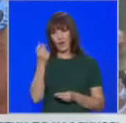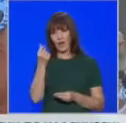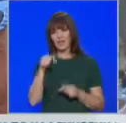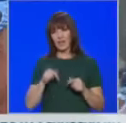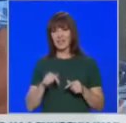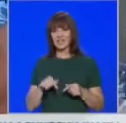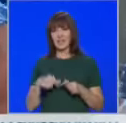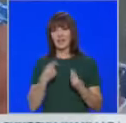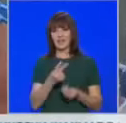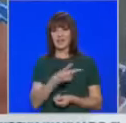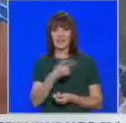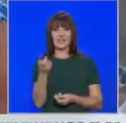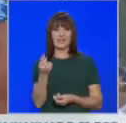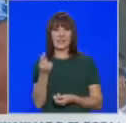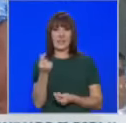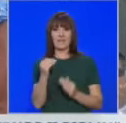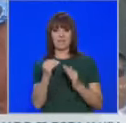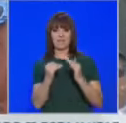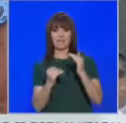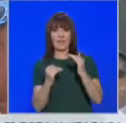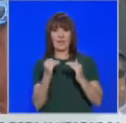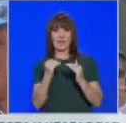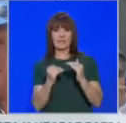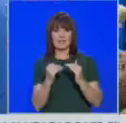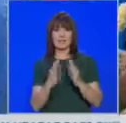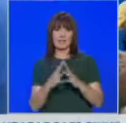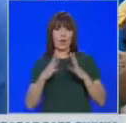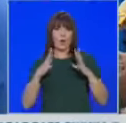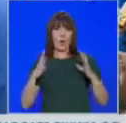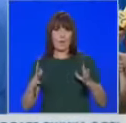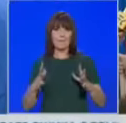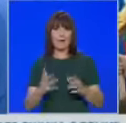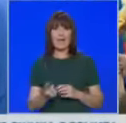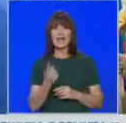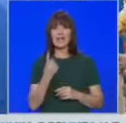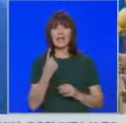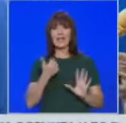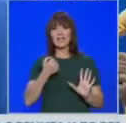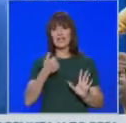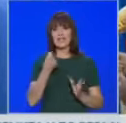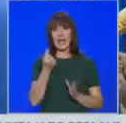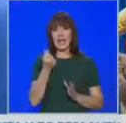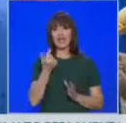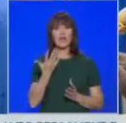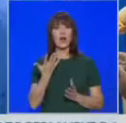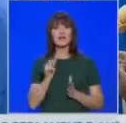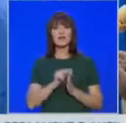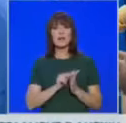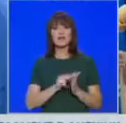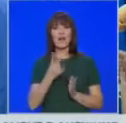им се дават по 200. Разликата става изключително много голяма. На 1060 лева сметнахте ли колко са